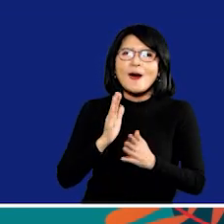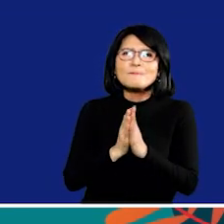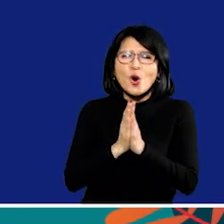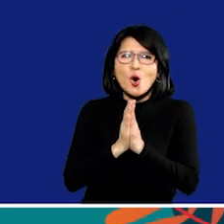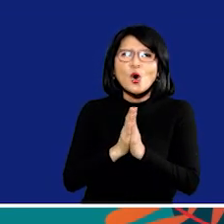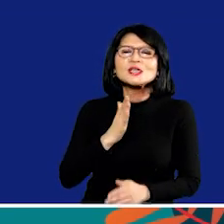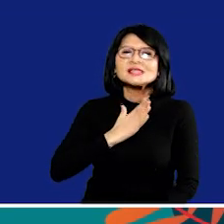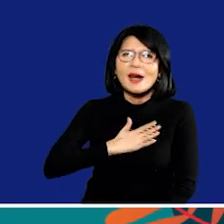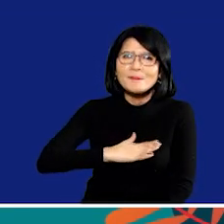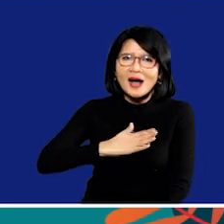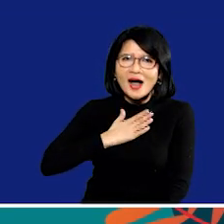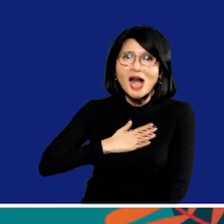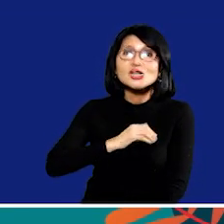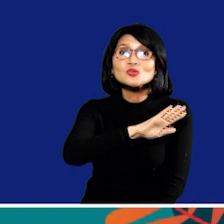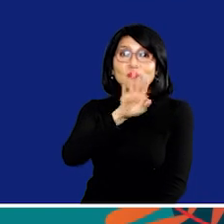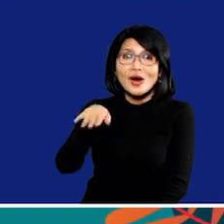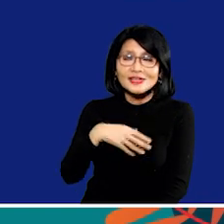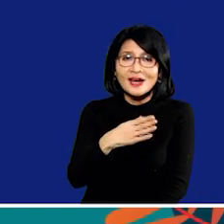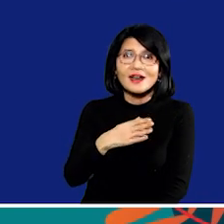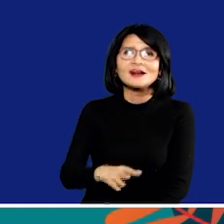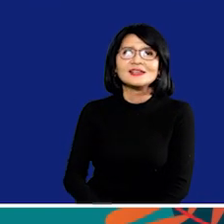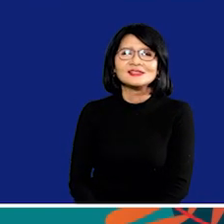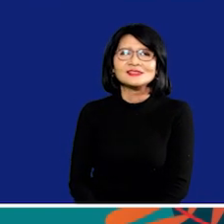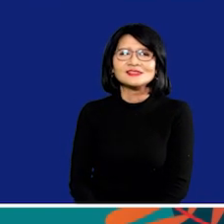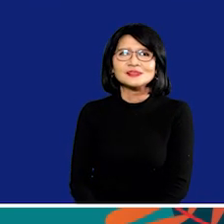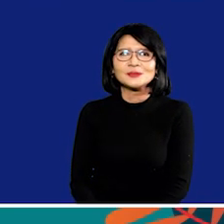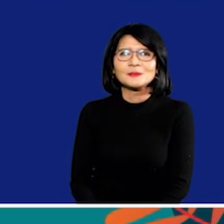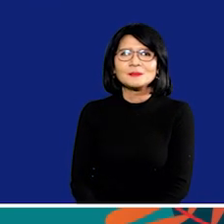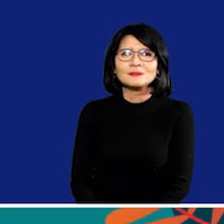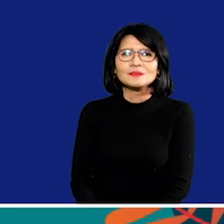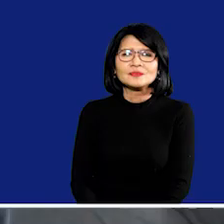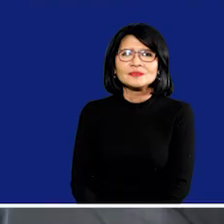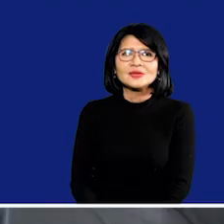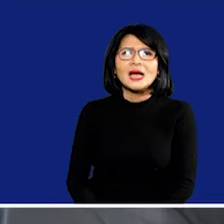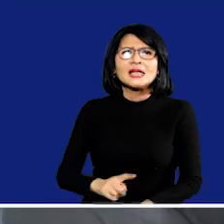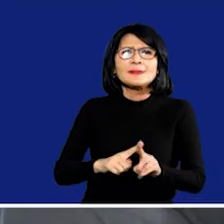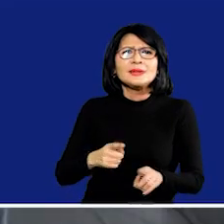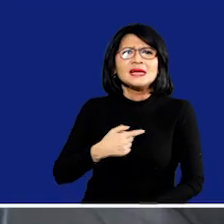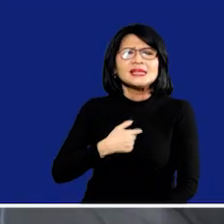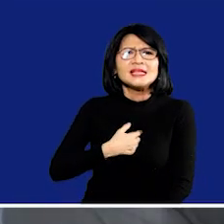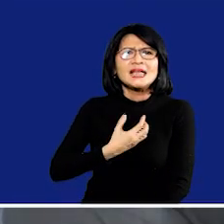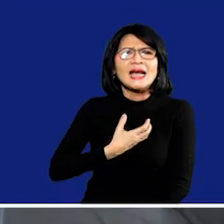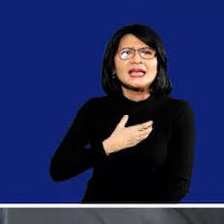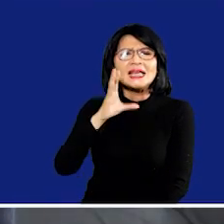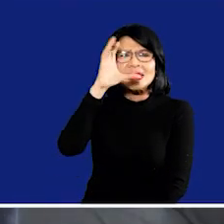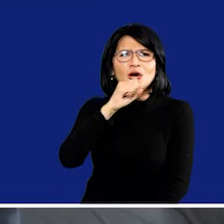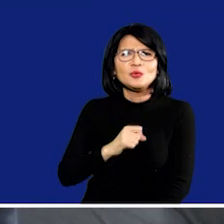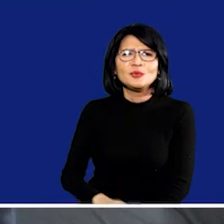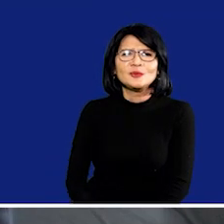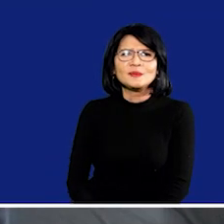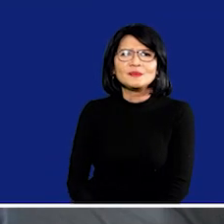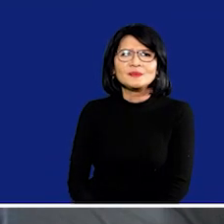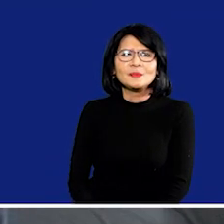mohon bersabar dulu ya, kita semua bersabar lah. Semoga pandemi ini segera berlalu lah. Ya, tapi saya penasaran, doakan,